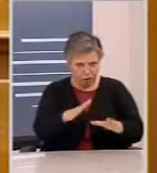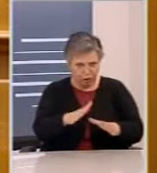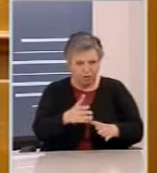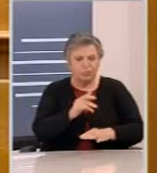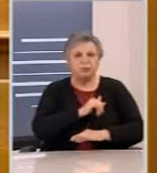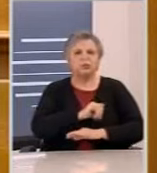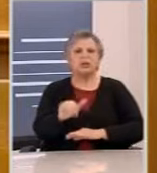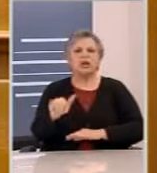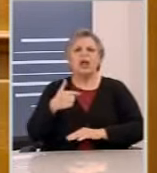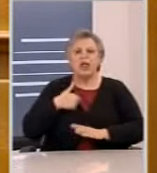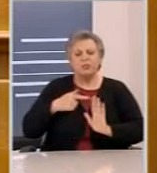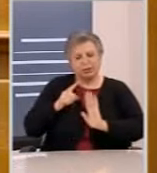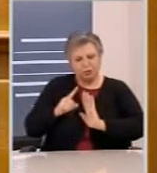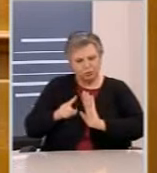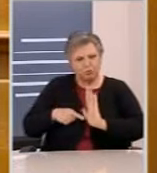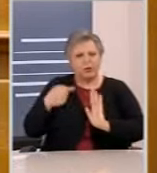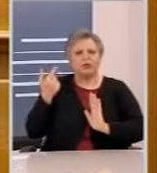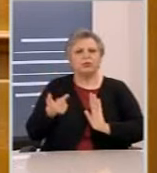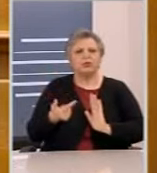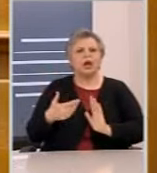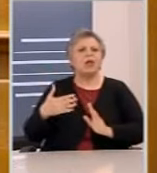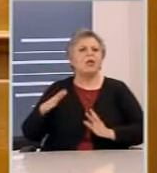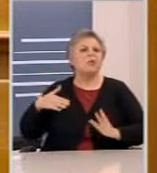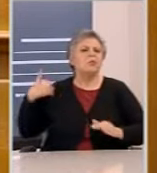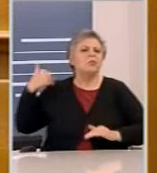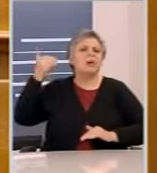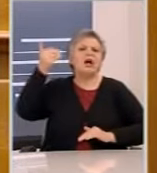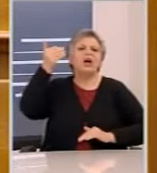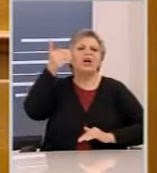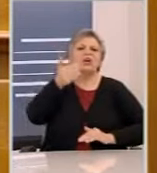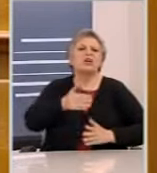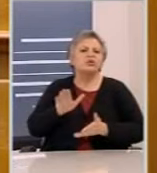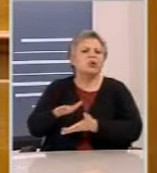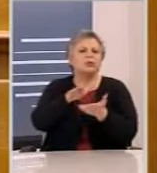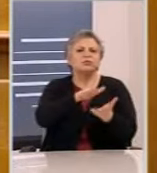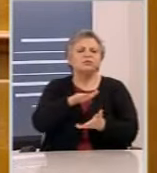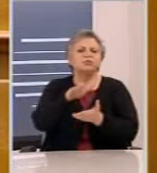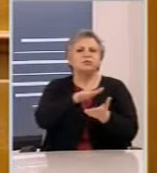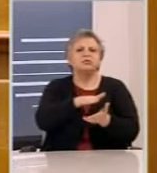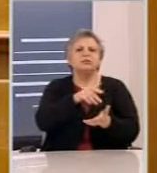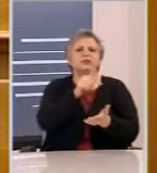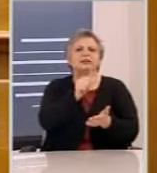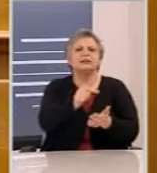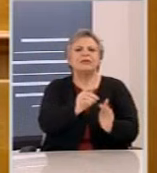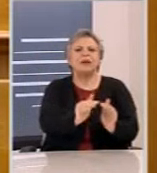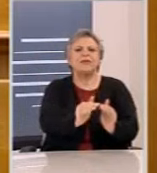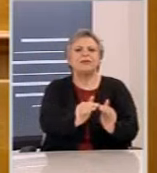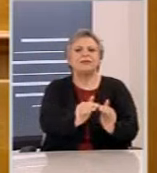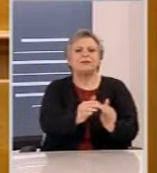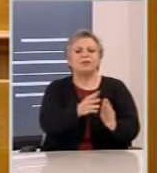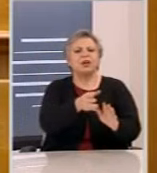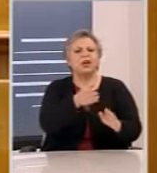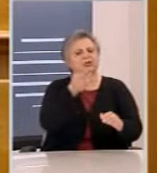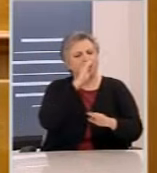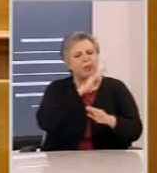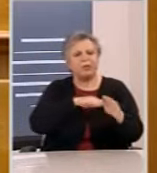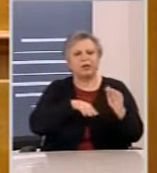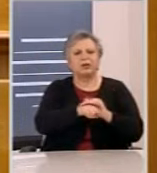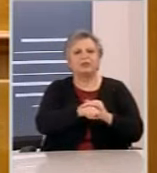πολιτική παρέμβαση. Όλα τα προηγούμενα πορίσματα του Κελπνό κολούσαν γιατί κάποιοι από το σκληρό του